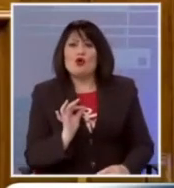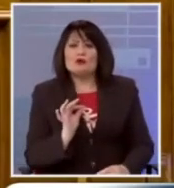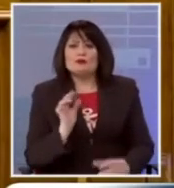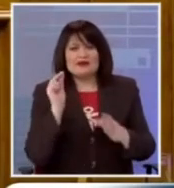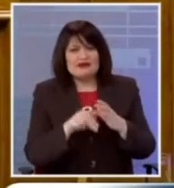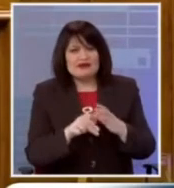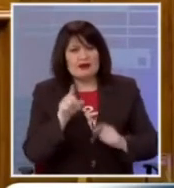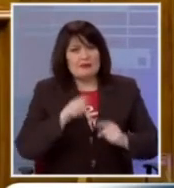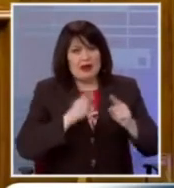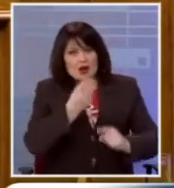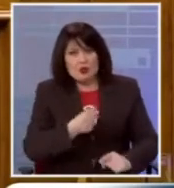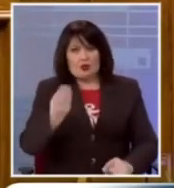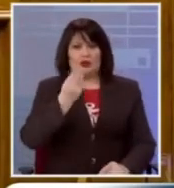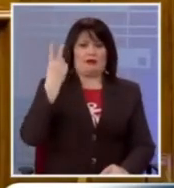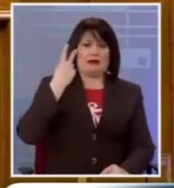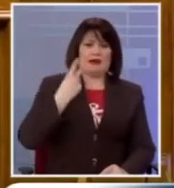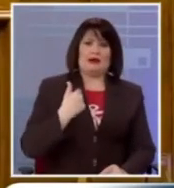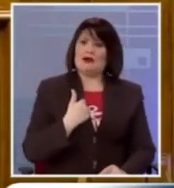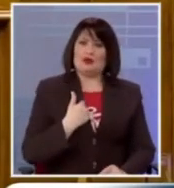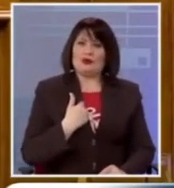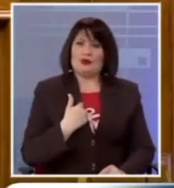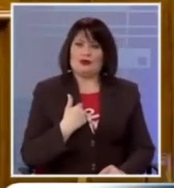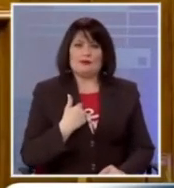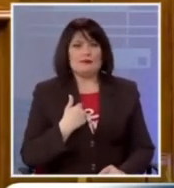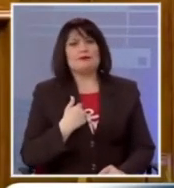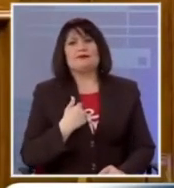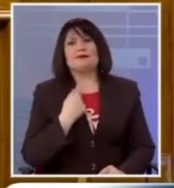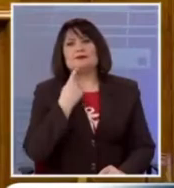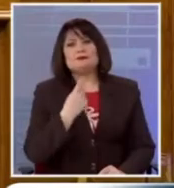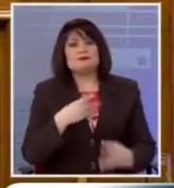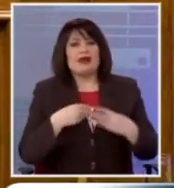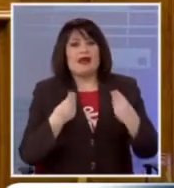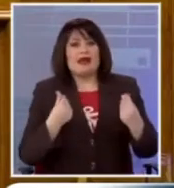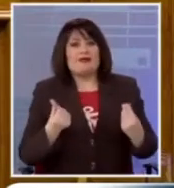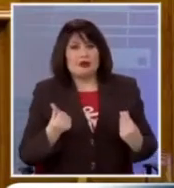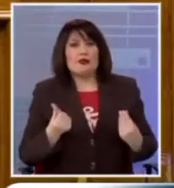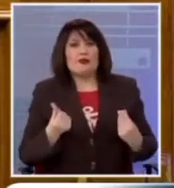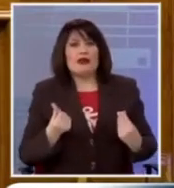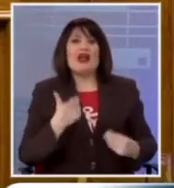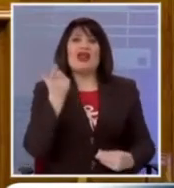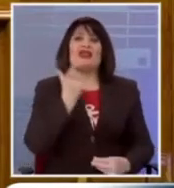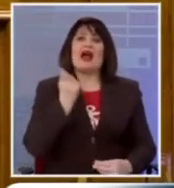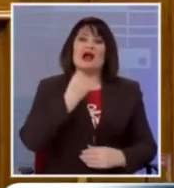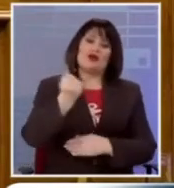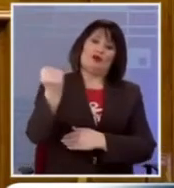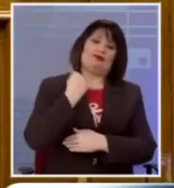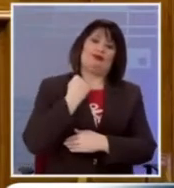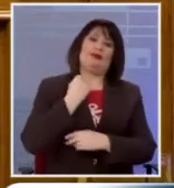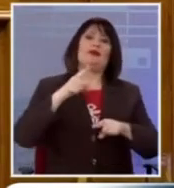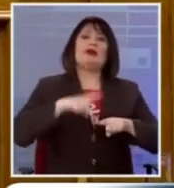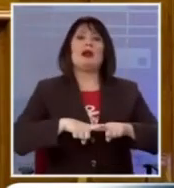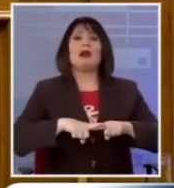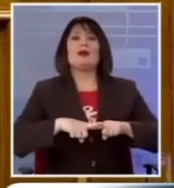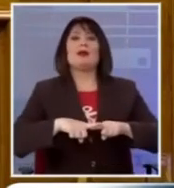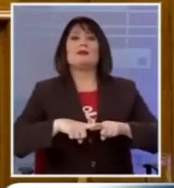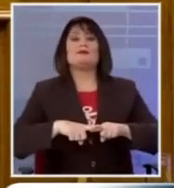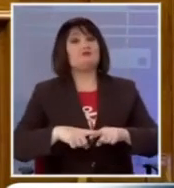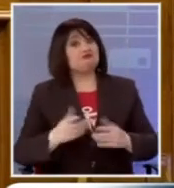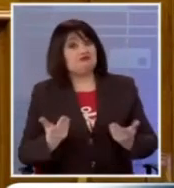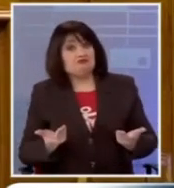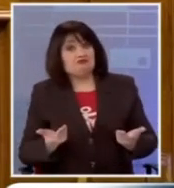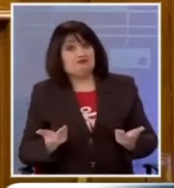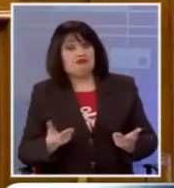Κάποιοι προχώρησαν ακόμη περισσότερο, εξωτερικεύοντας την ευχή τους να κυριαρχήσουν οι δανειστές και όχι η χώρα τους σε αυτή